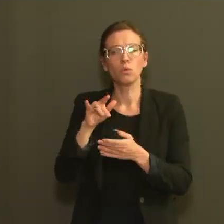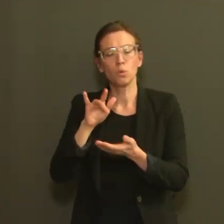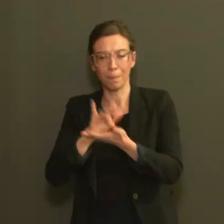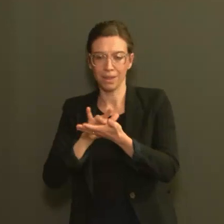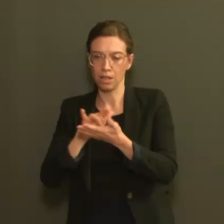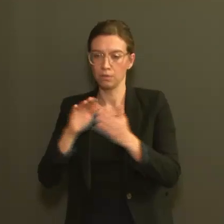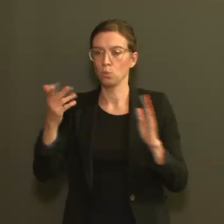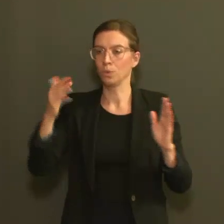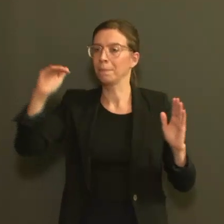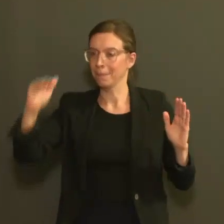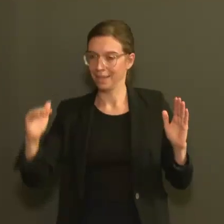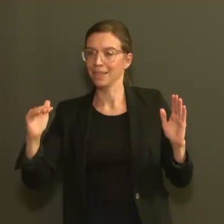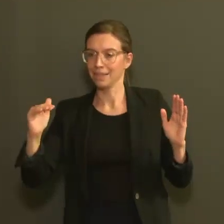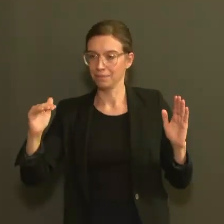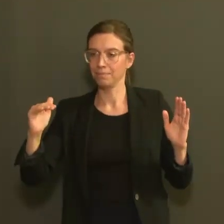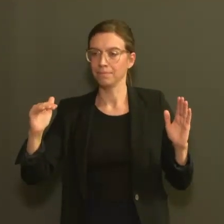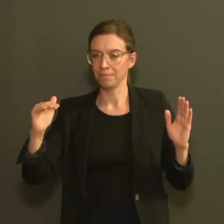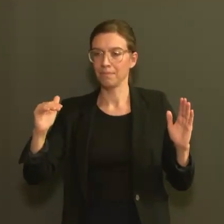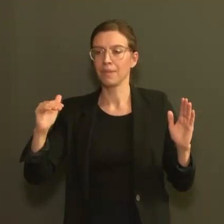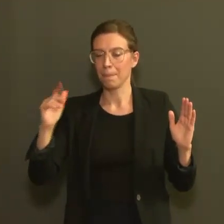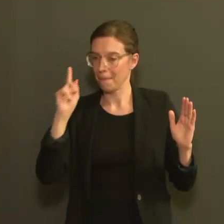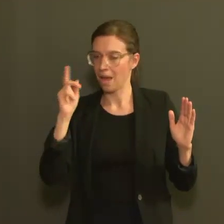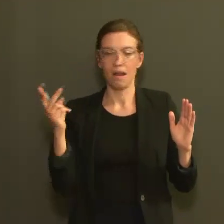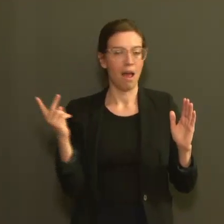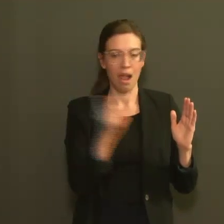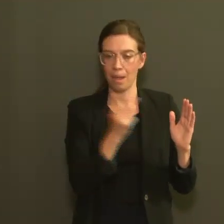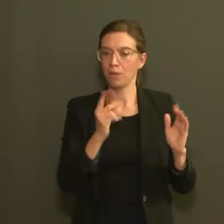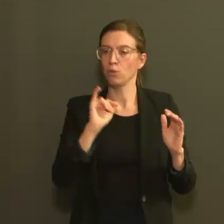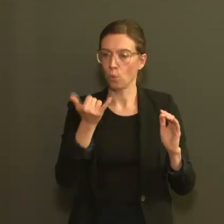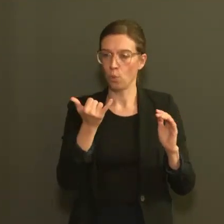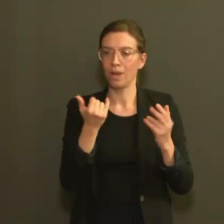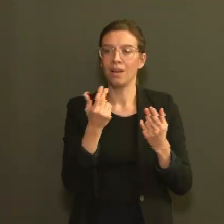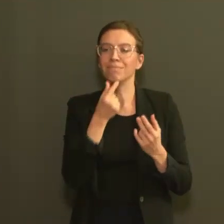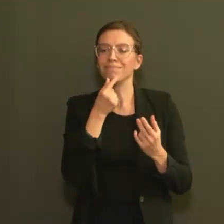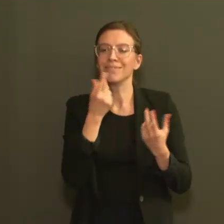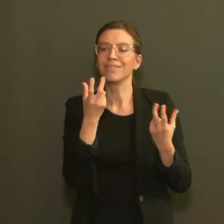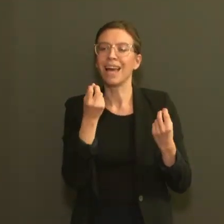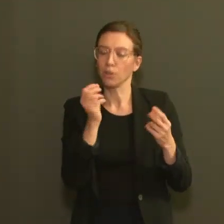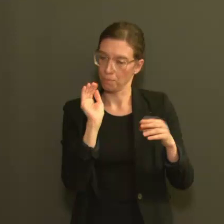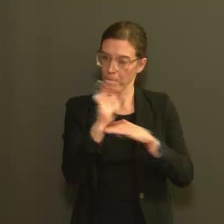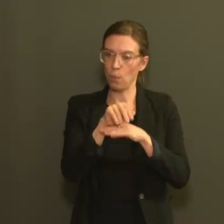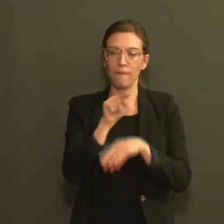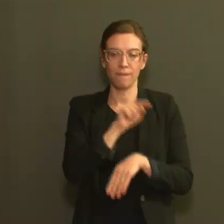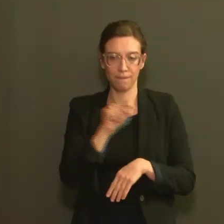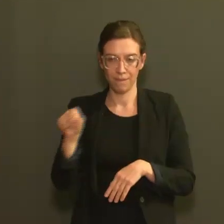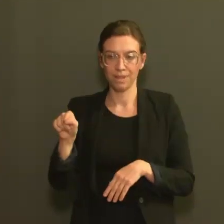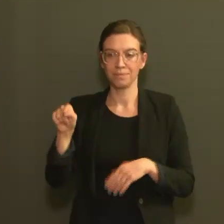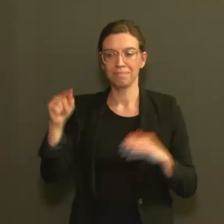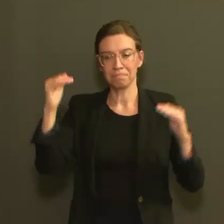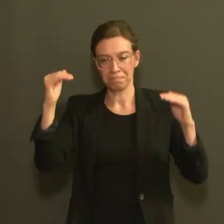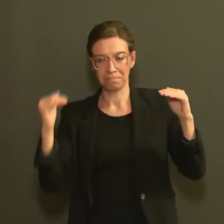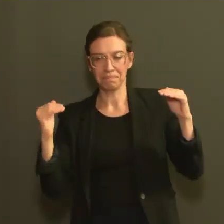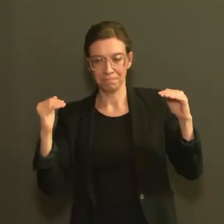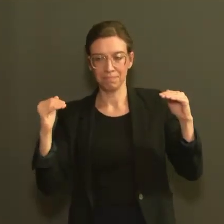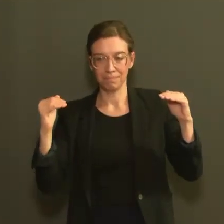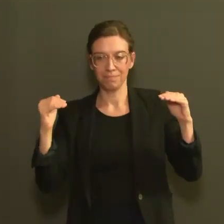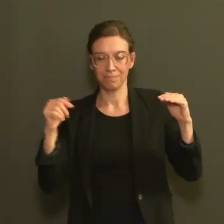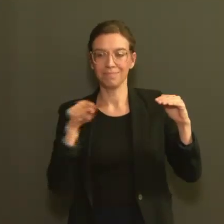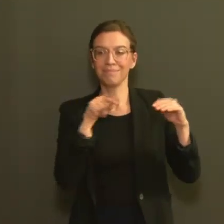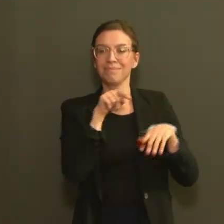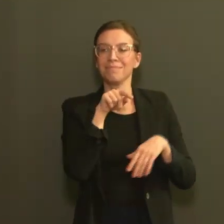de 80 jaar. De helft van de overleden personen was 86 jaar of ouder tijdens de